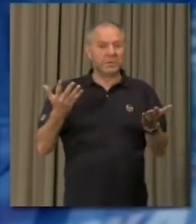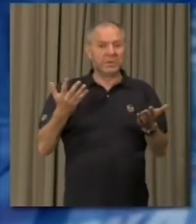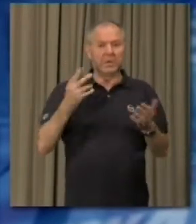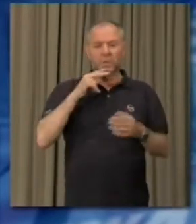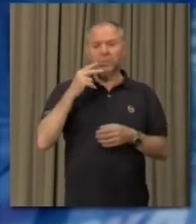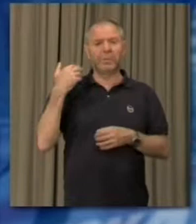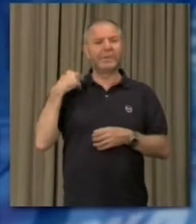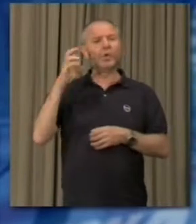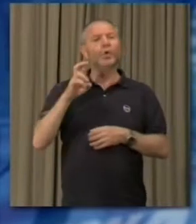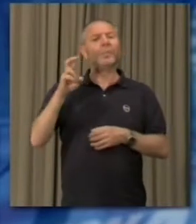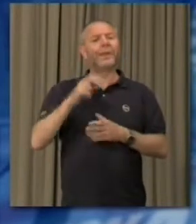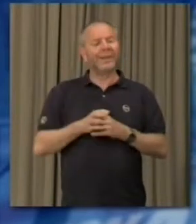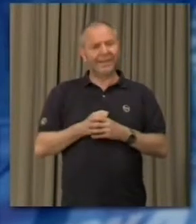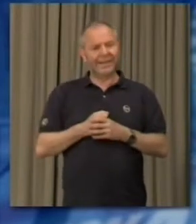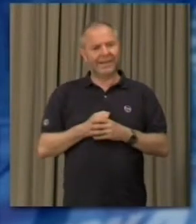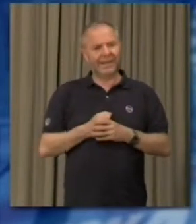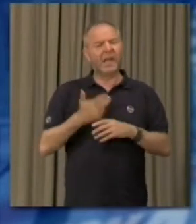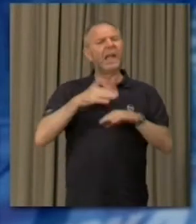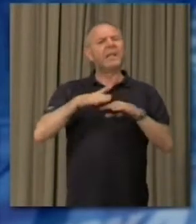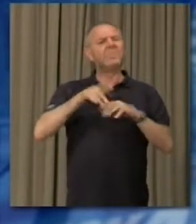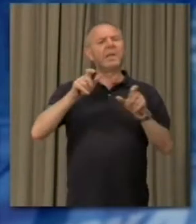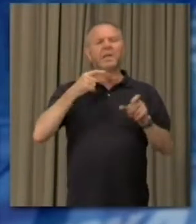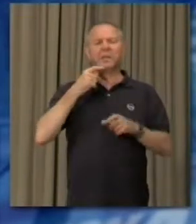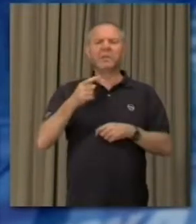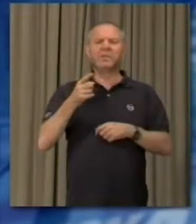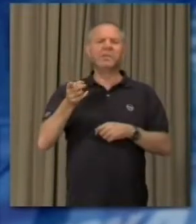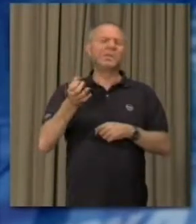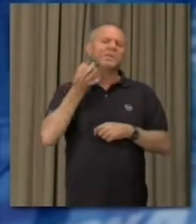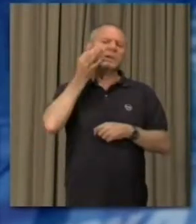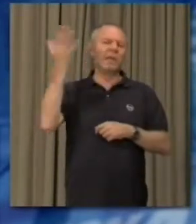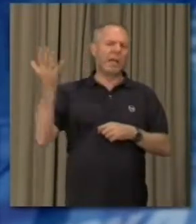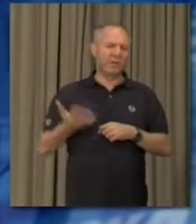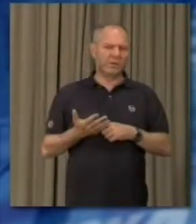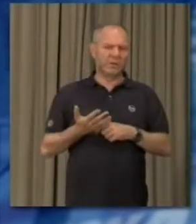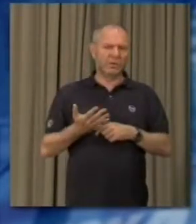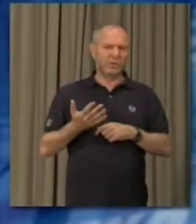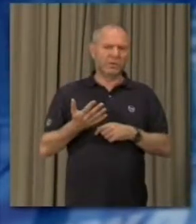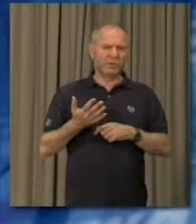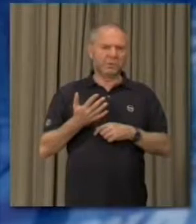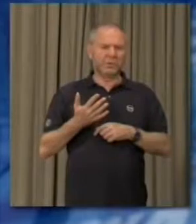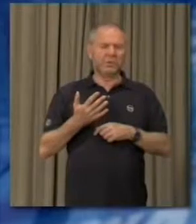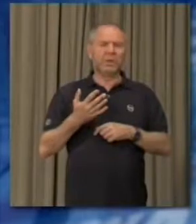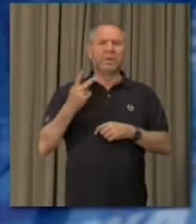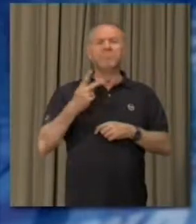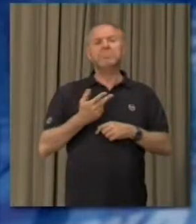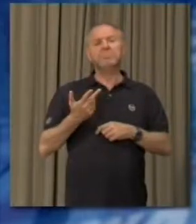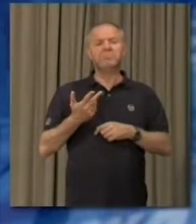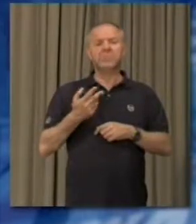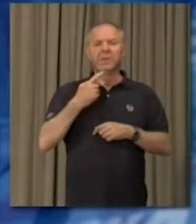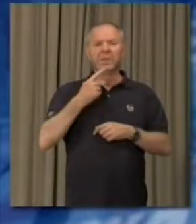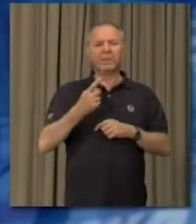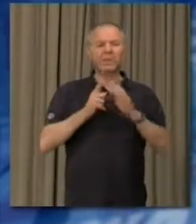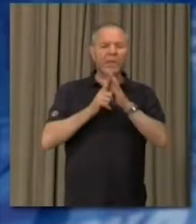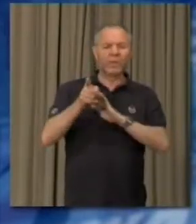tardo pomeriggio di domenica. Gli esperti tendono a classificare questi fenomeni sulla base dei loro effetti. Con ogni probabilità, sempre